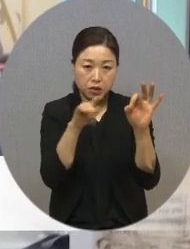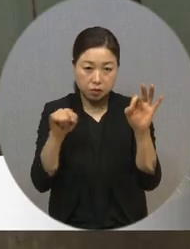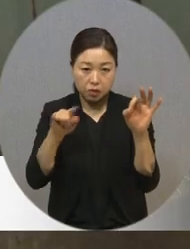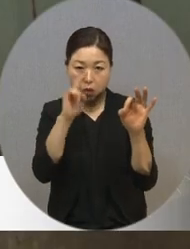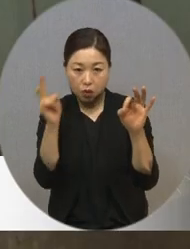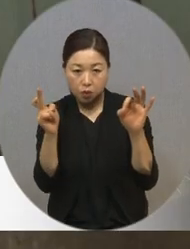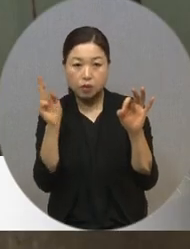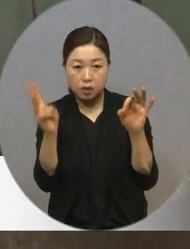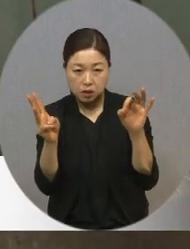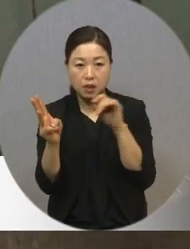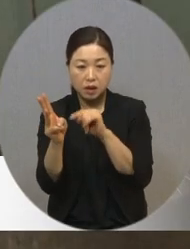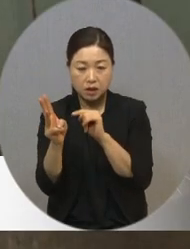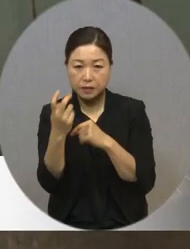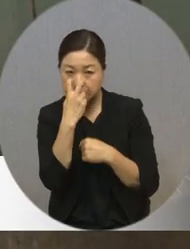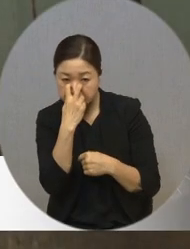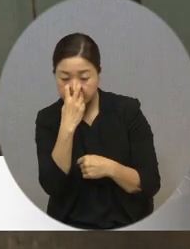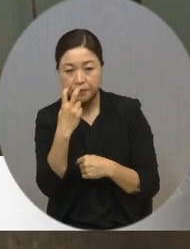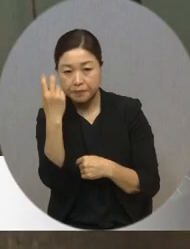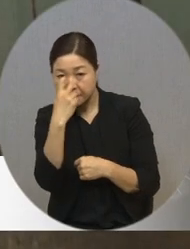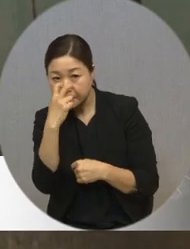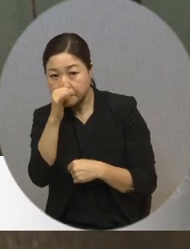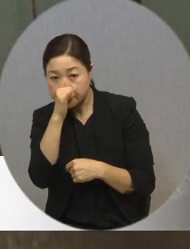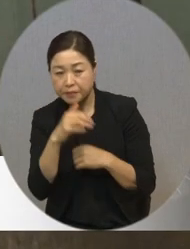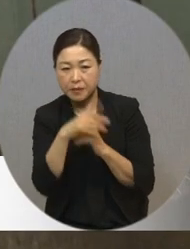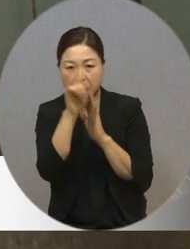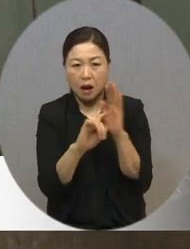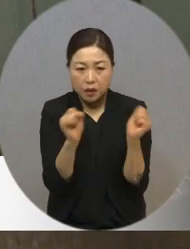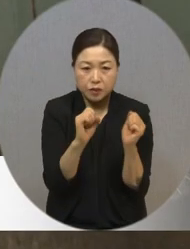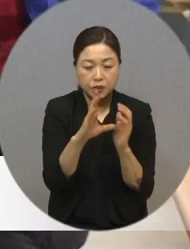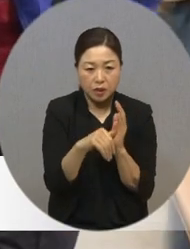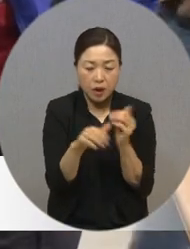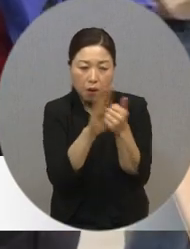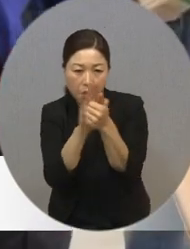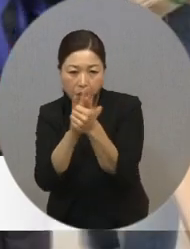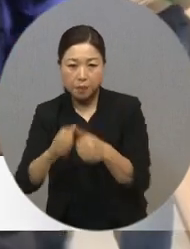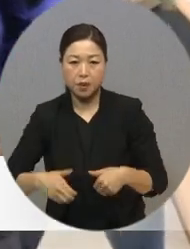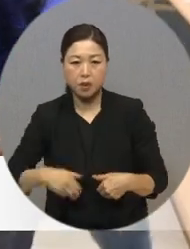합니다. 또한 한파주의보 발효 기간 돌봄 필요 어르신